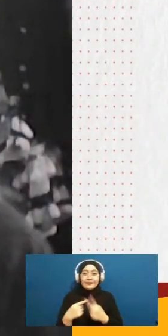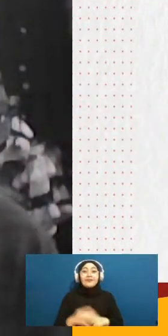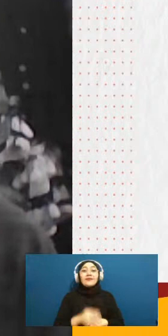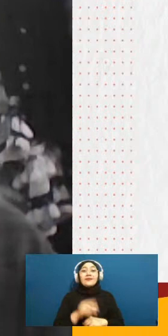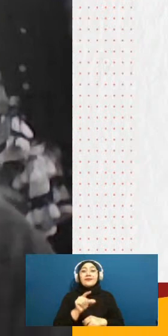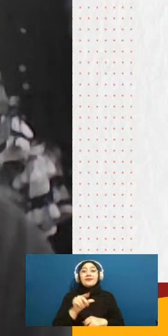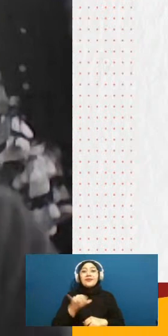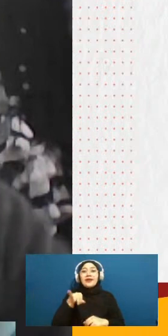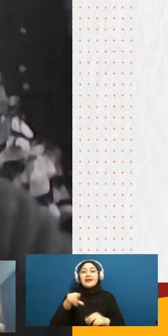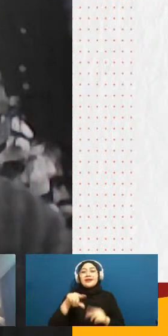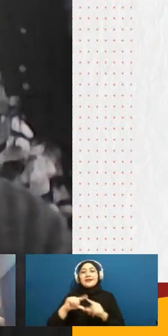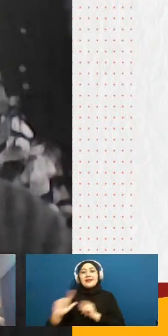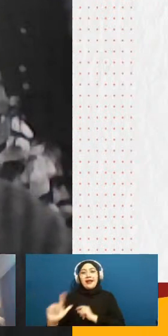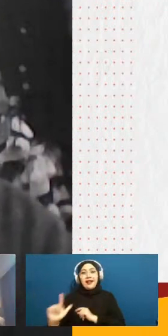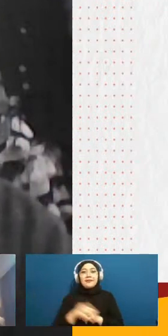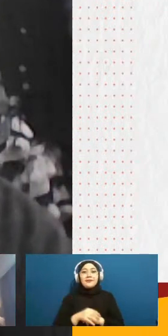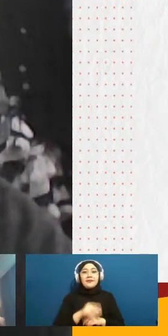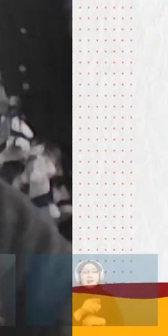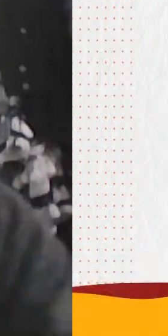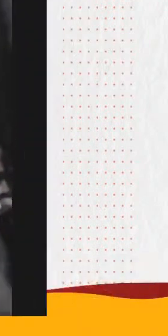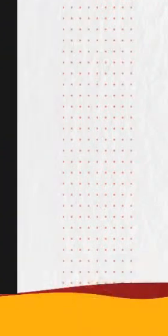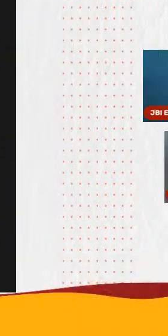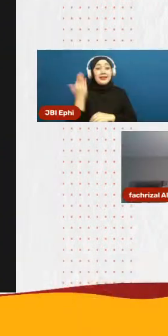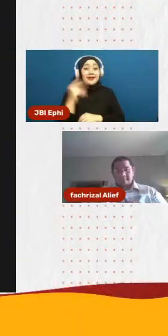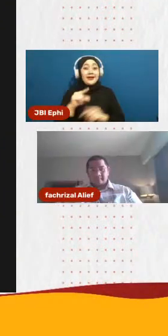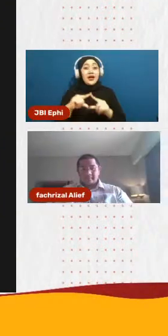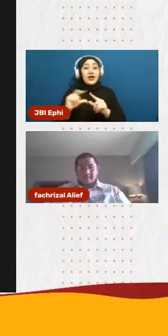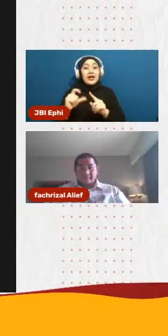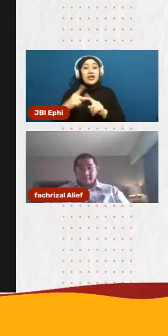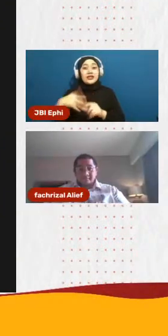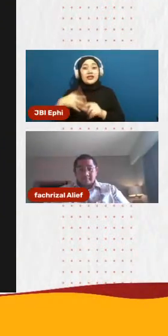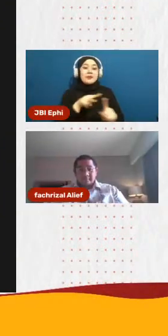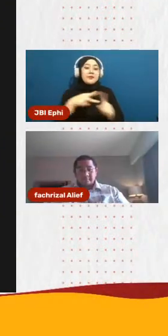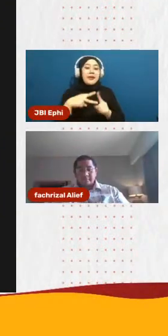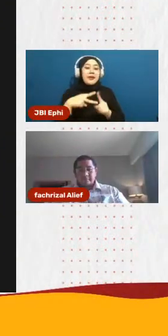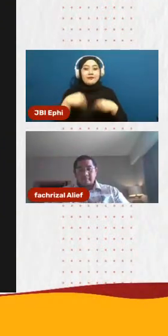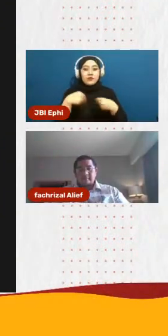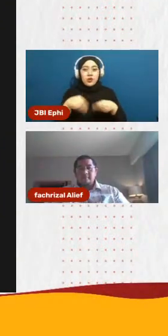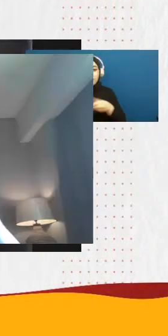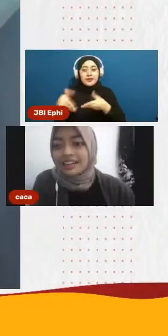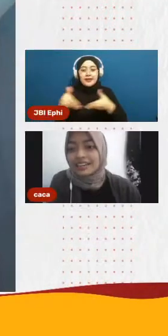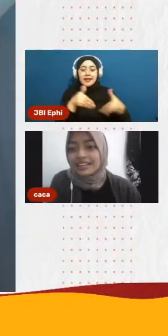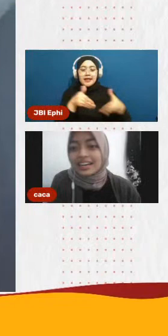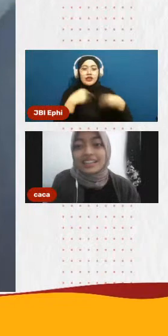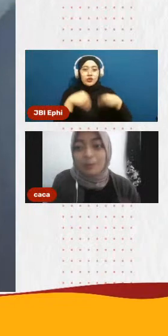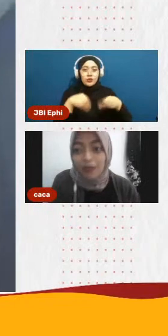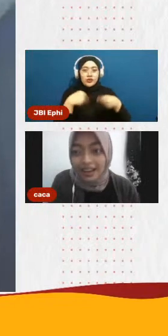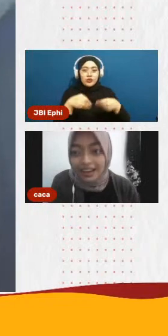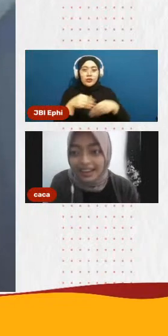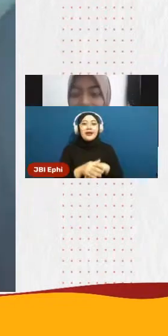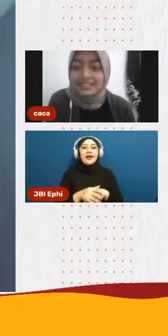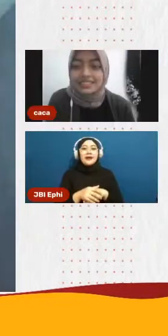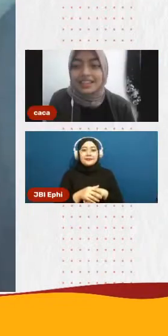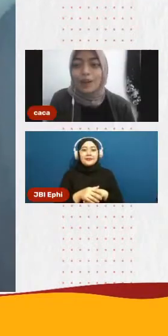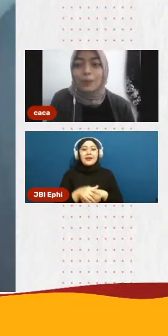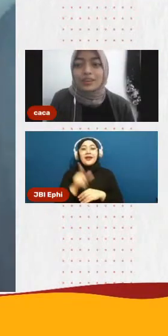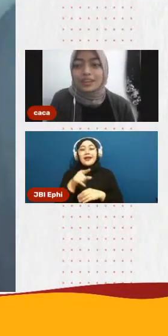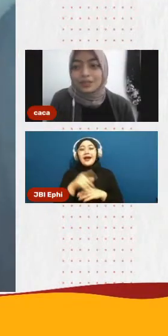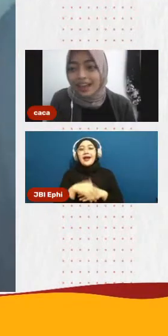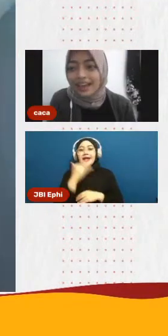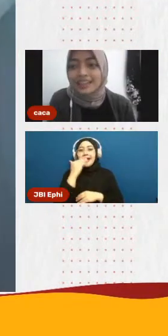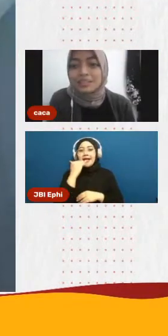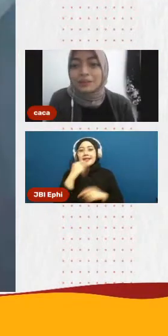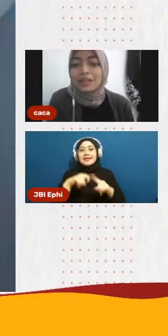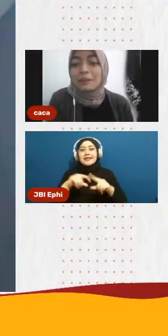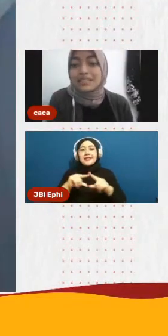Rizal. Nah, kalau tadi kan Kak Rachel dari sisi marketing juga disampaikan. Kalau Kak Rizal ini kan tadi dari nasi kapau langganan selaku